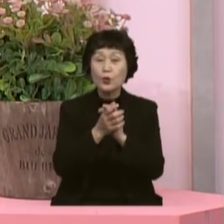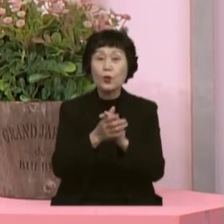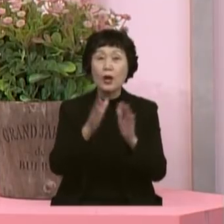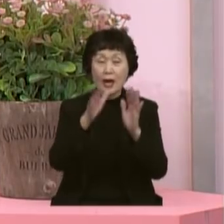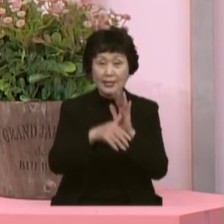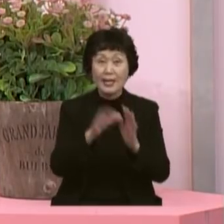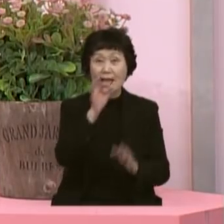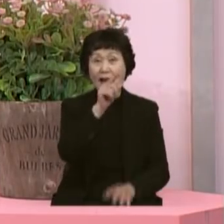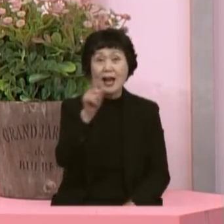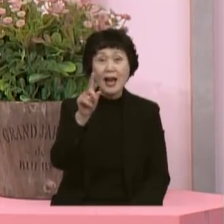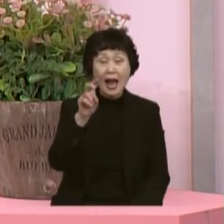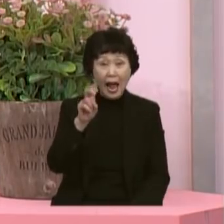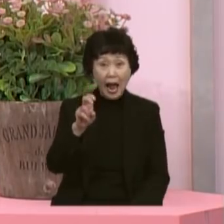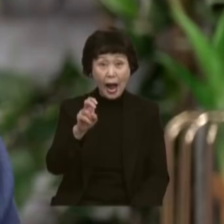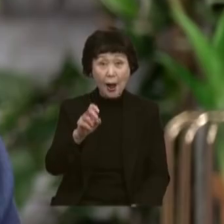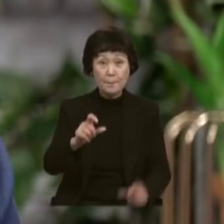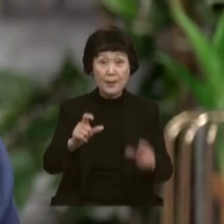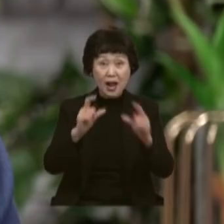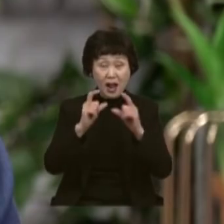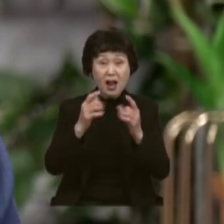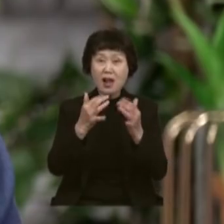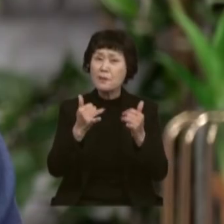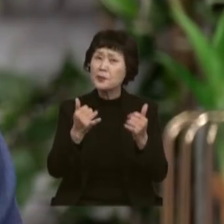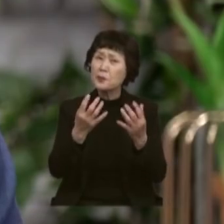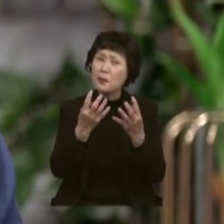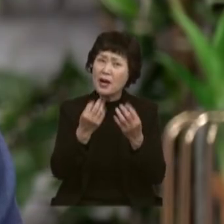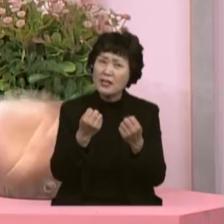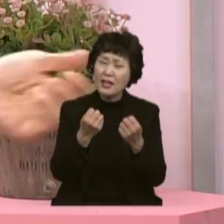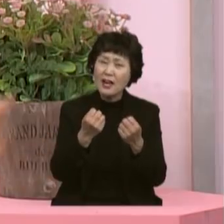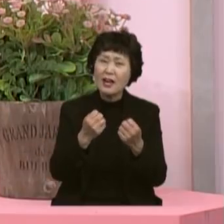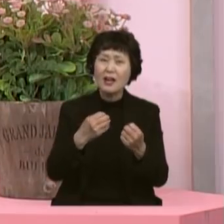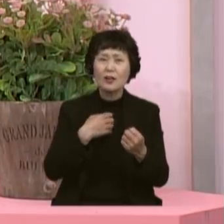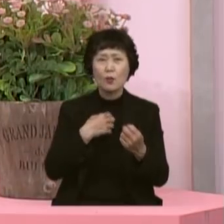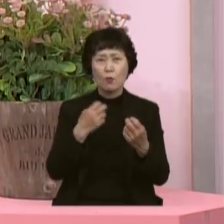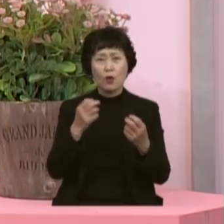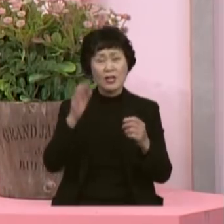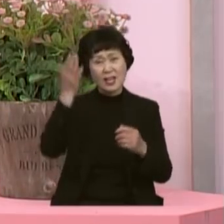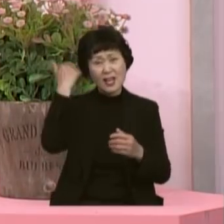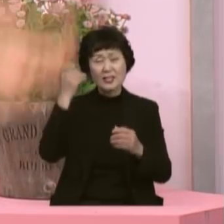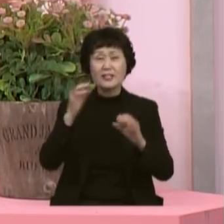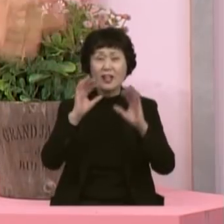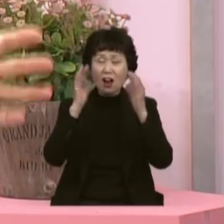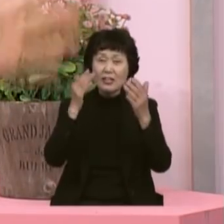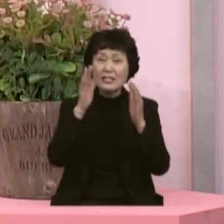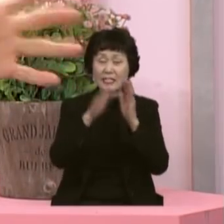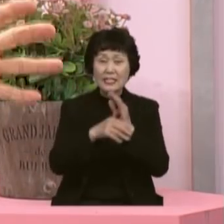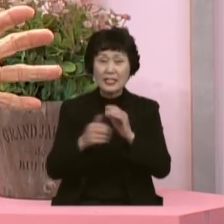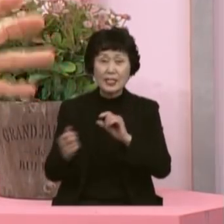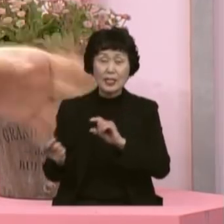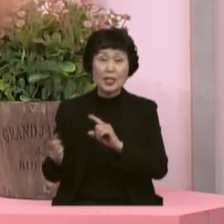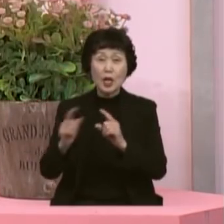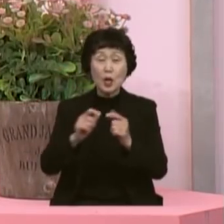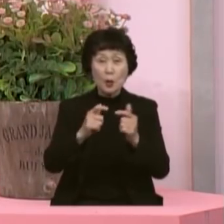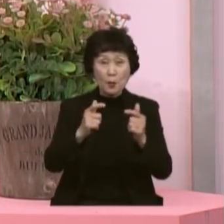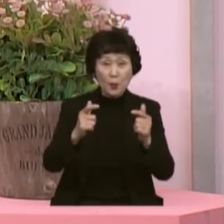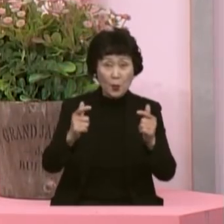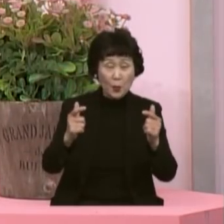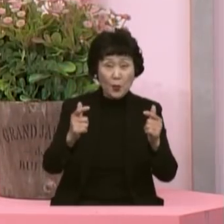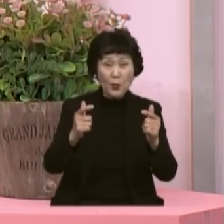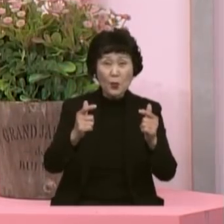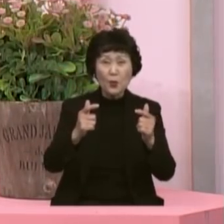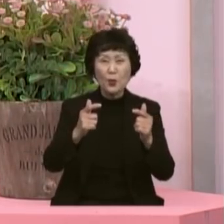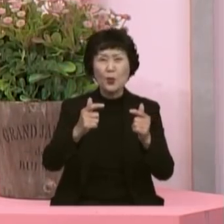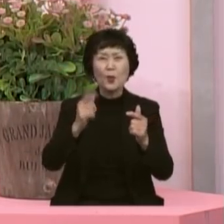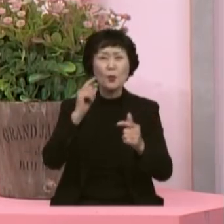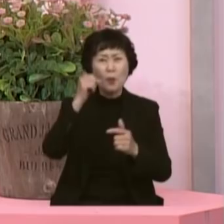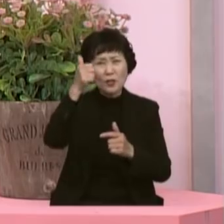암 걸린 사람들도 많잖아요. 네, 아, 네, 근데 네. 막 나 어떻게 하는지도 모르는데 옛날에 어렸을 때 막 부흥회 때 막 부흥사 목사님들이 막 치유하고